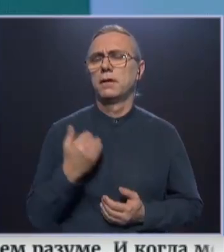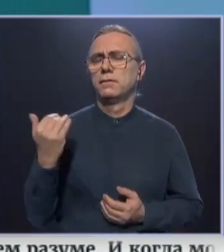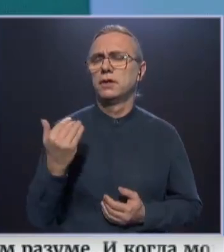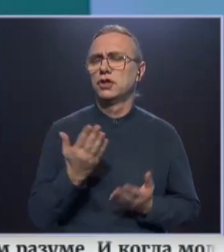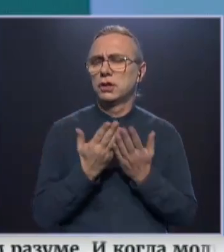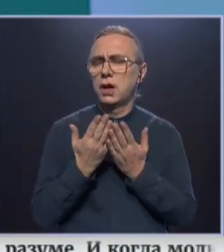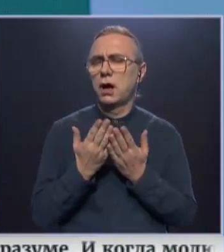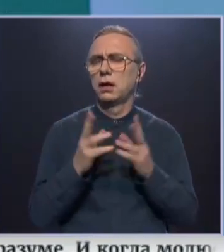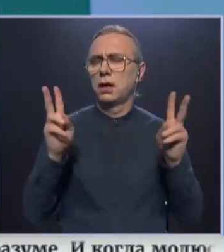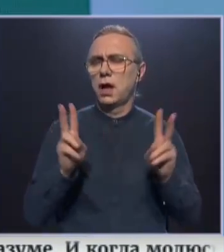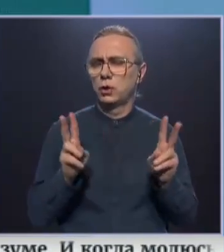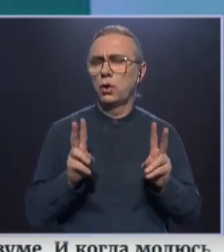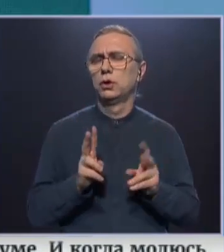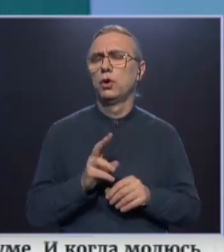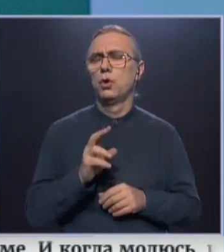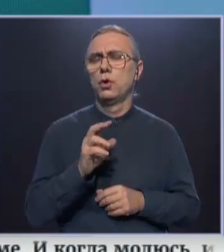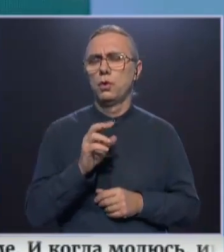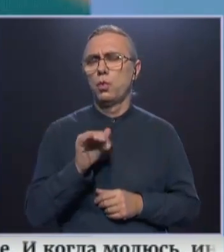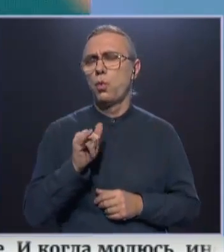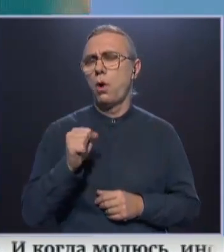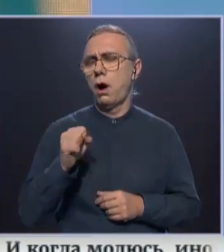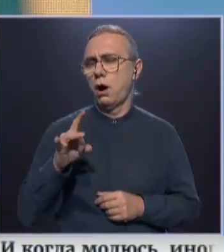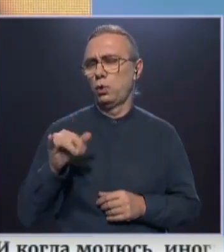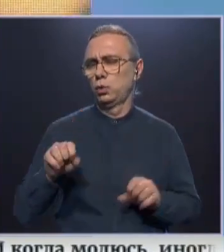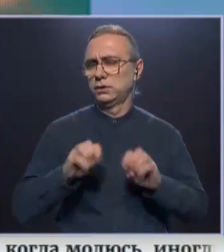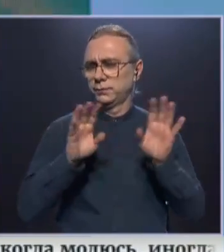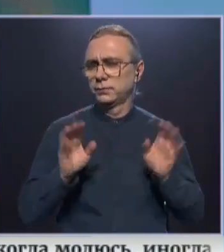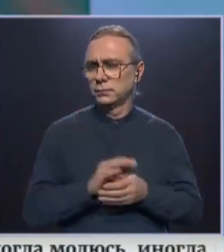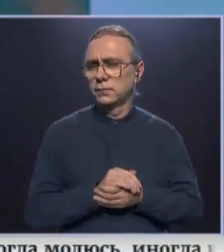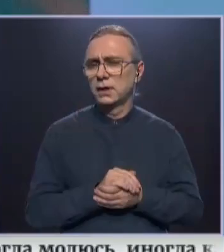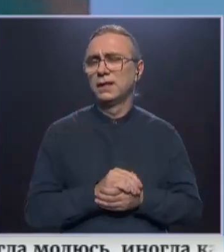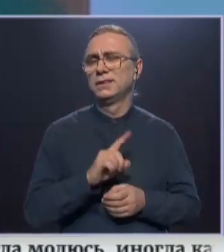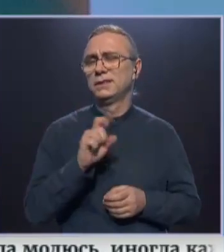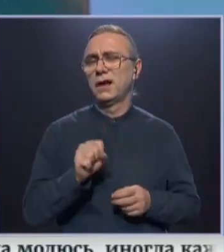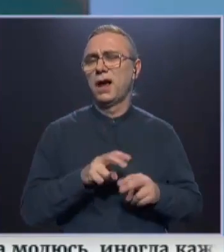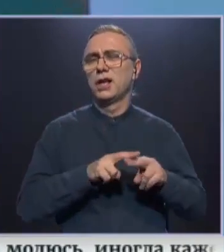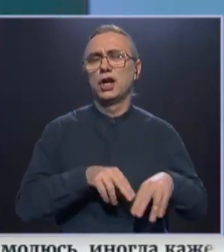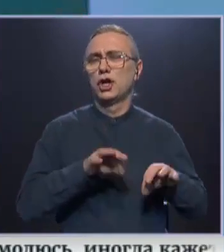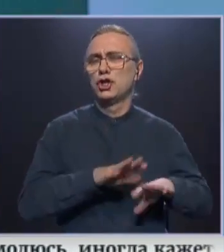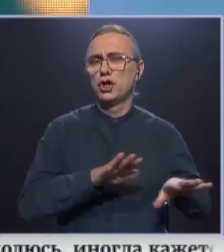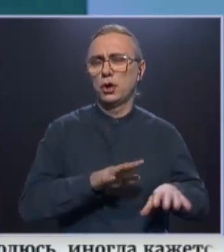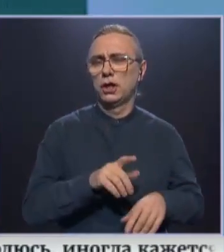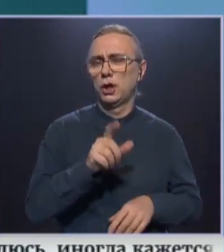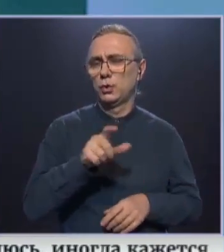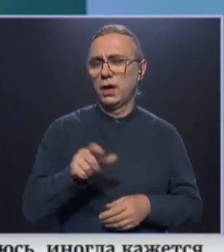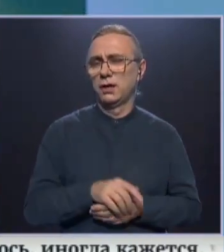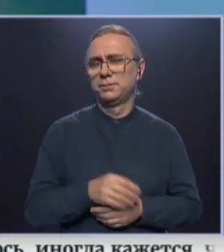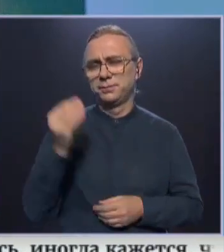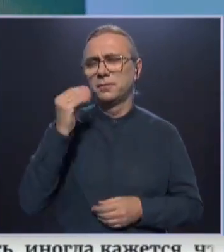есть, да, такая традиция за некрещенных людей молиться мученику Ару. Можно так и